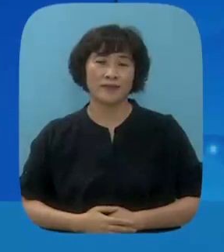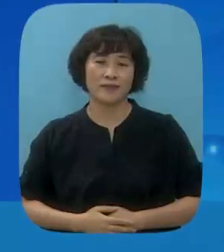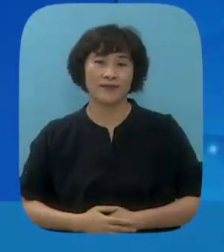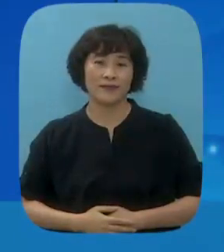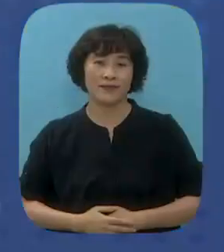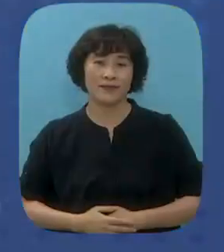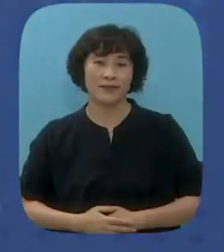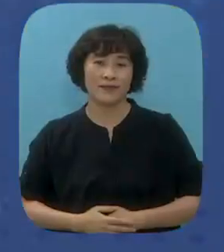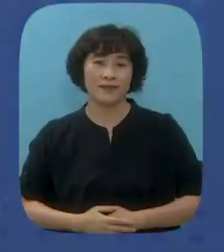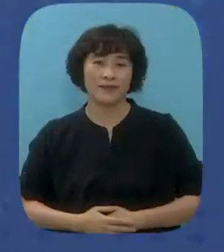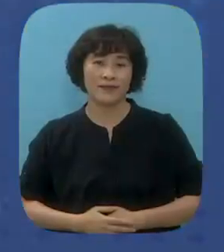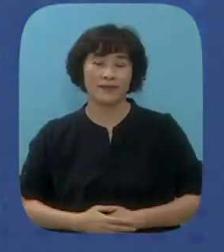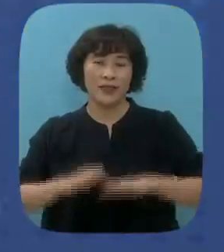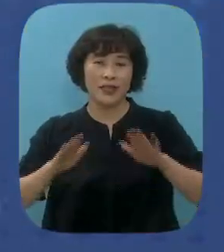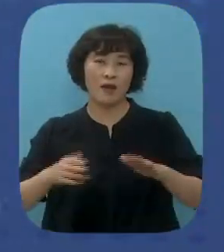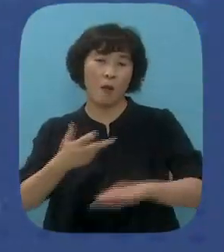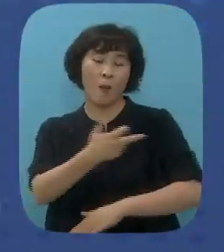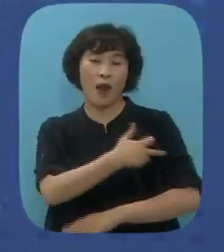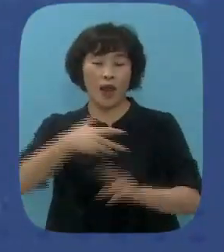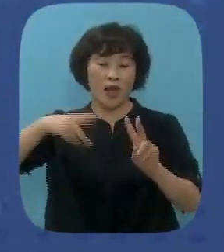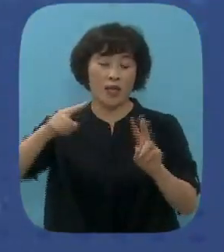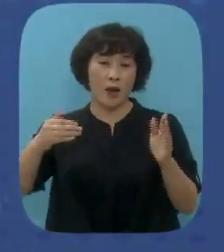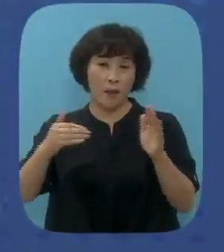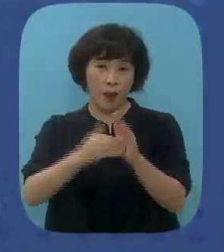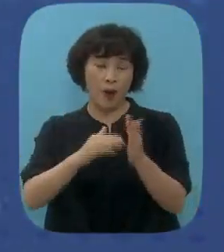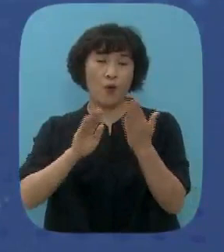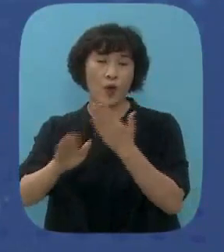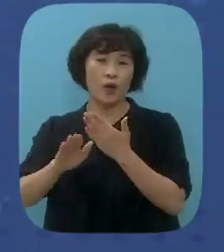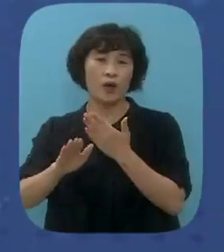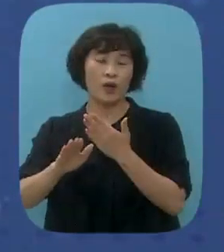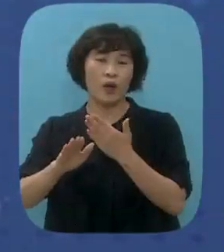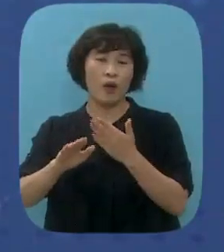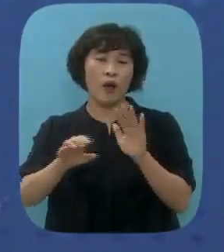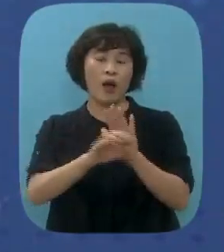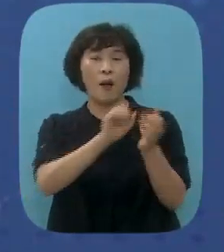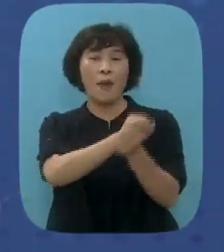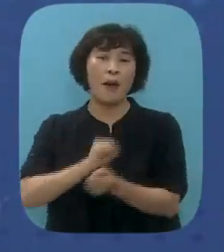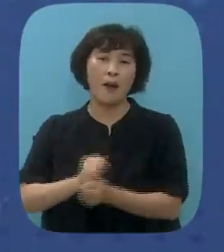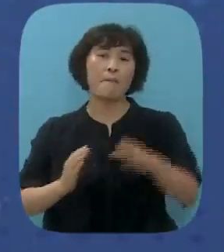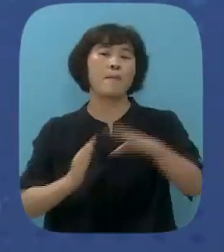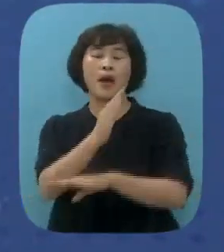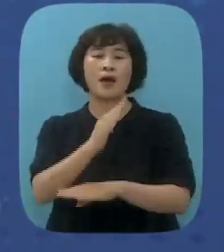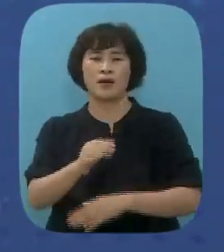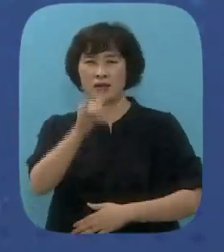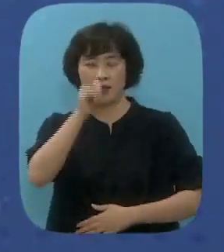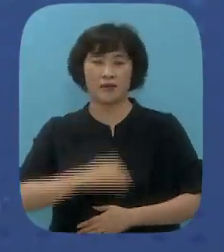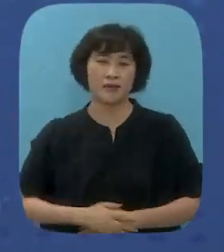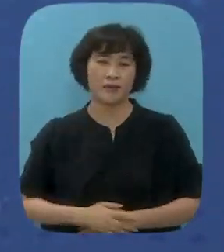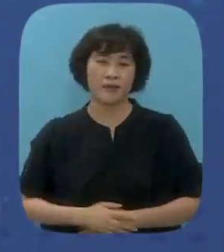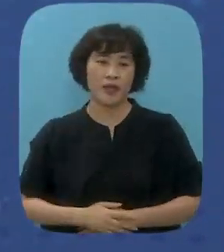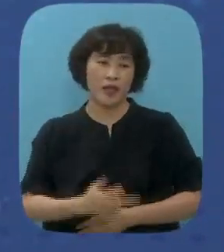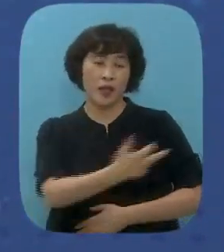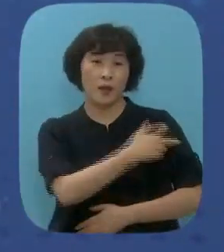정보마당입니다. 최근 백신을 2차까지 맞고도 코로나19에 감염되는 돌파 감염이 늘고 있습니다.